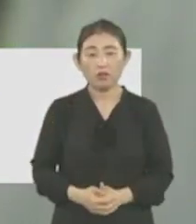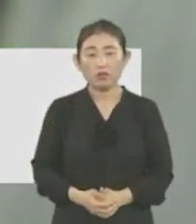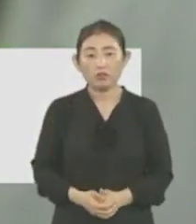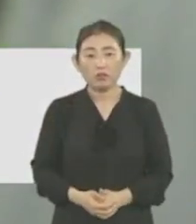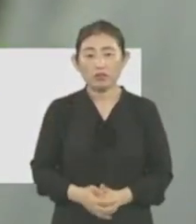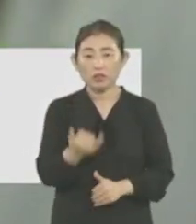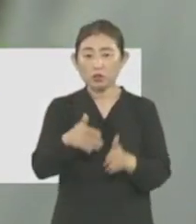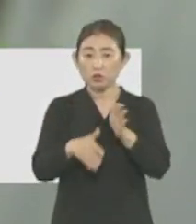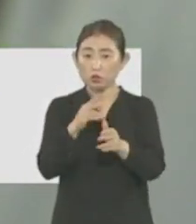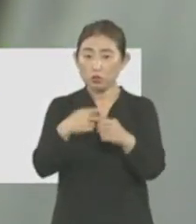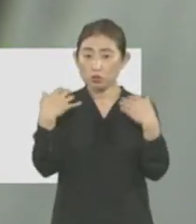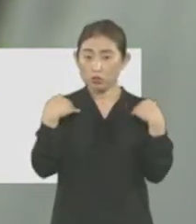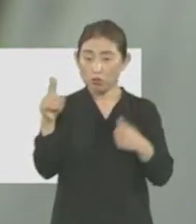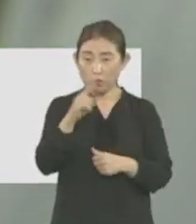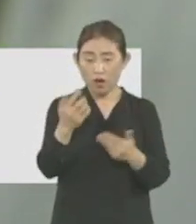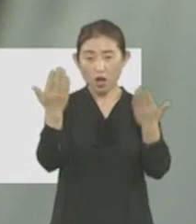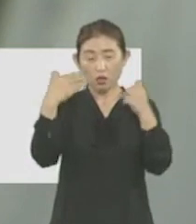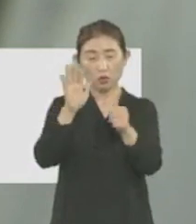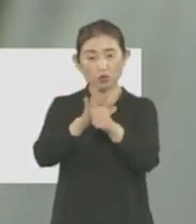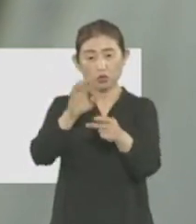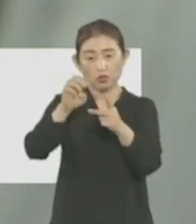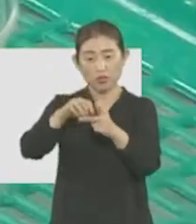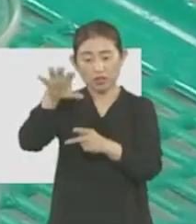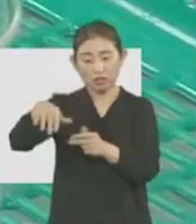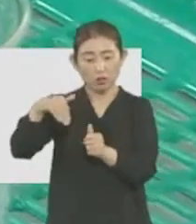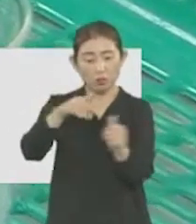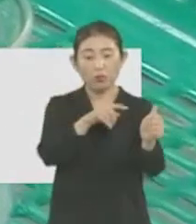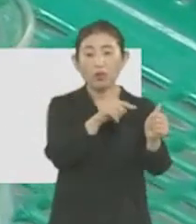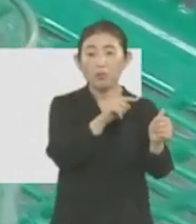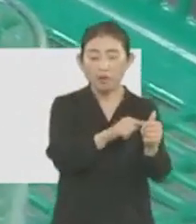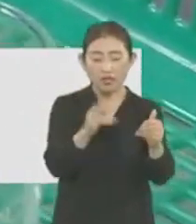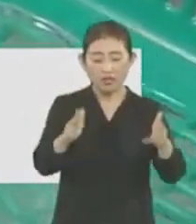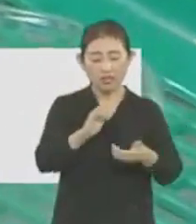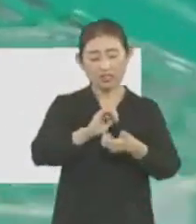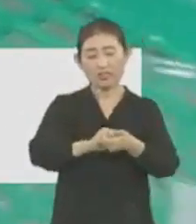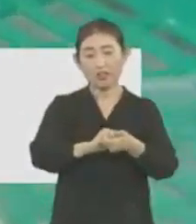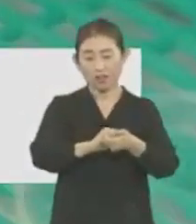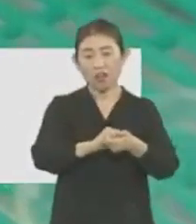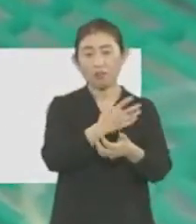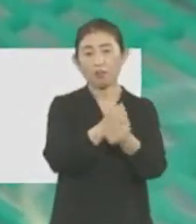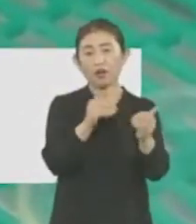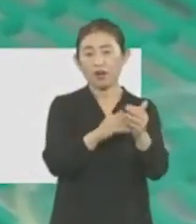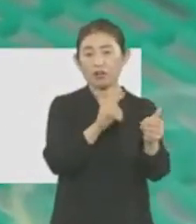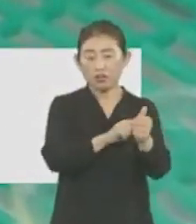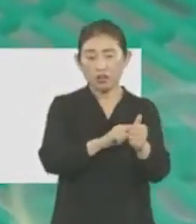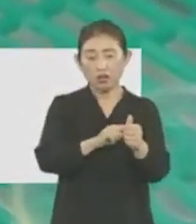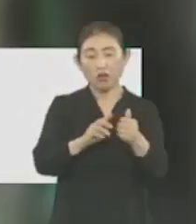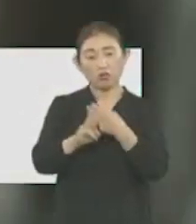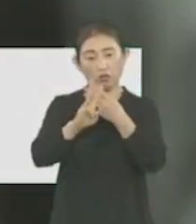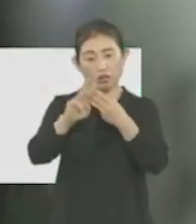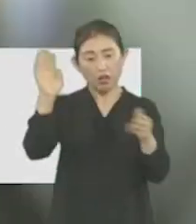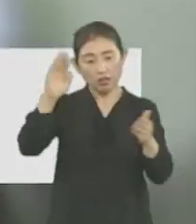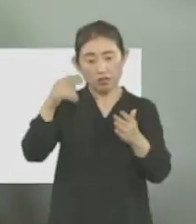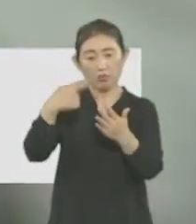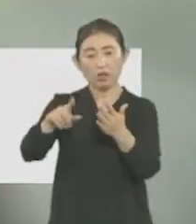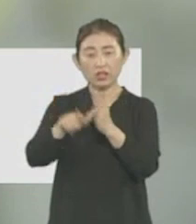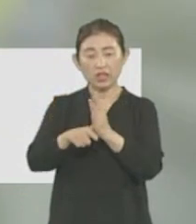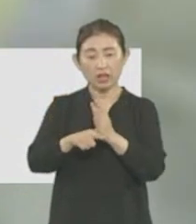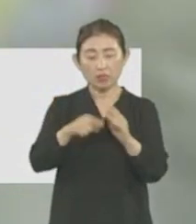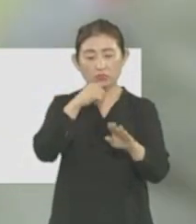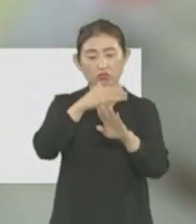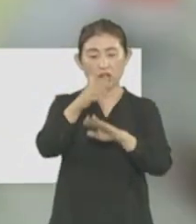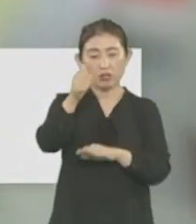세종시교육청 에 따르면 학교 교육 지원 센터 에서 파견된 기간제 교사 a 씨가 3학년 과학 수업 시간에 김일성을